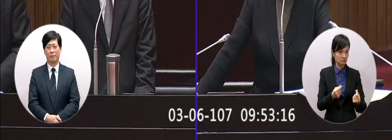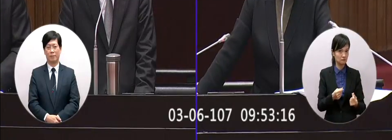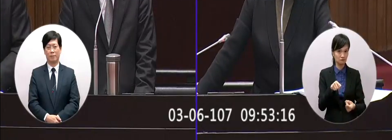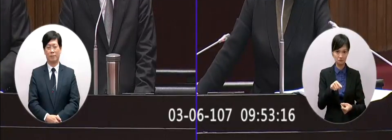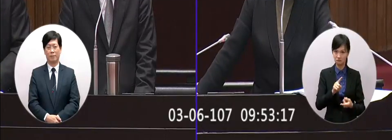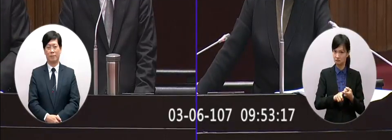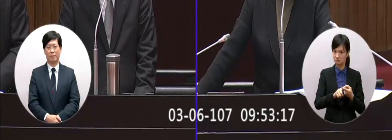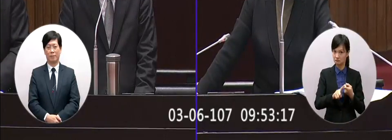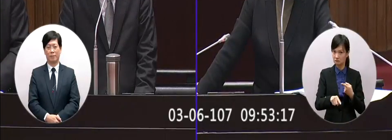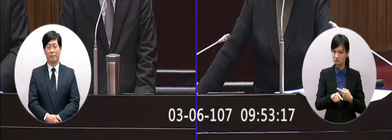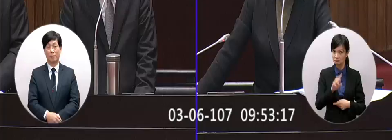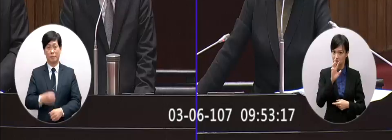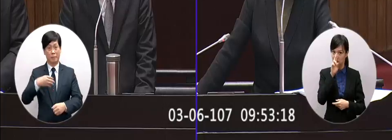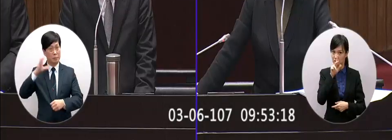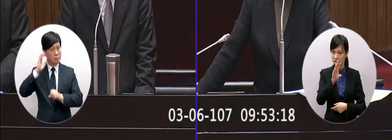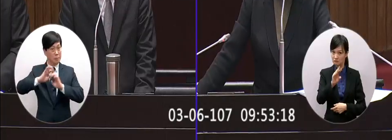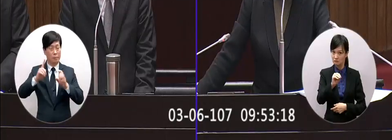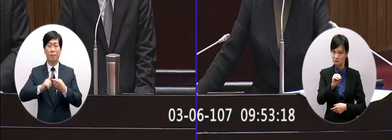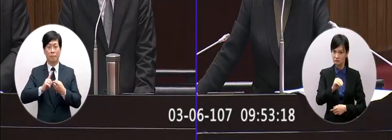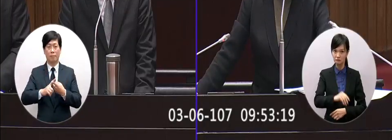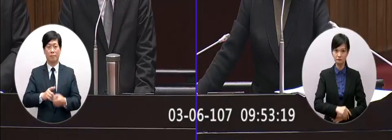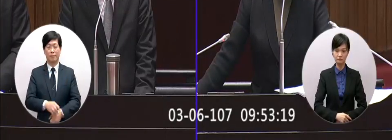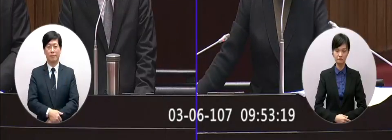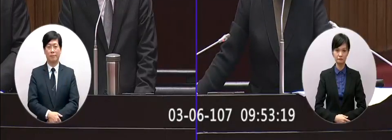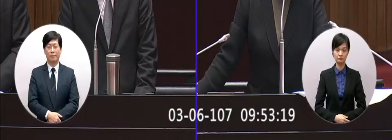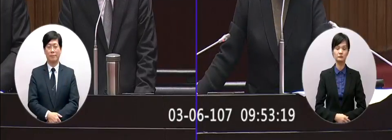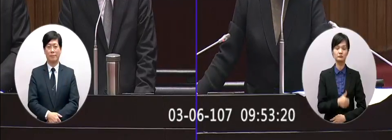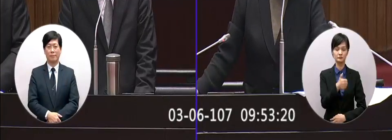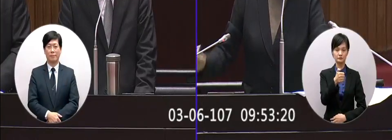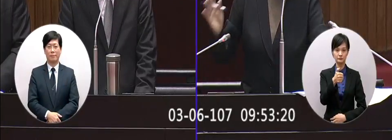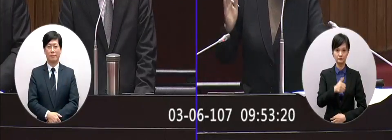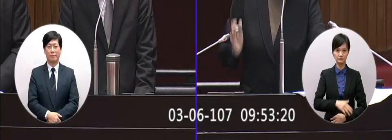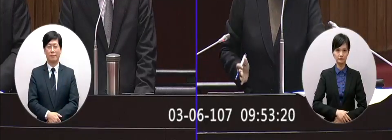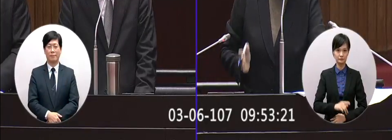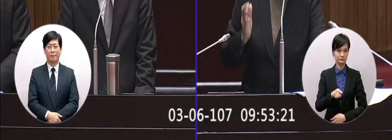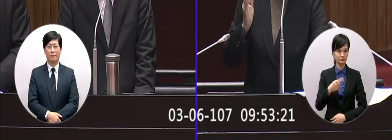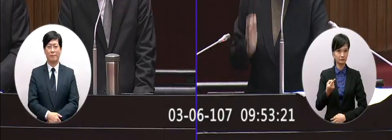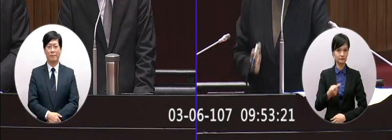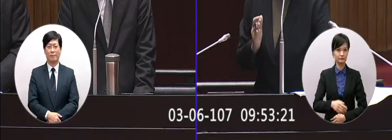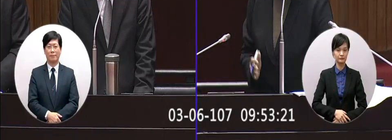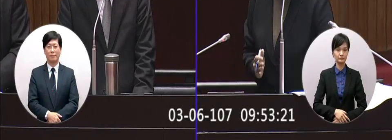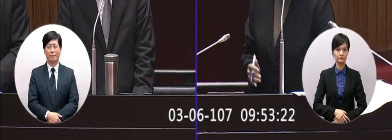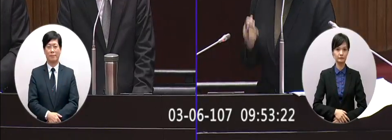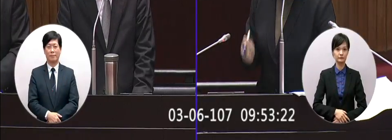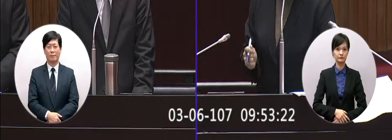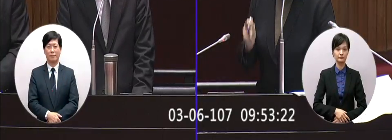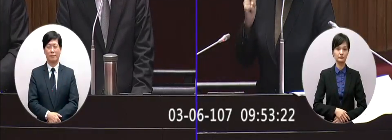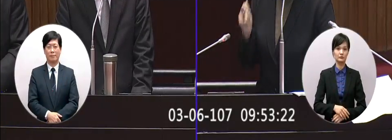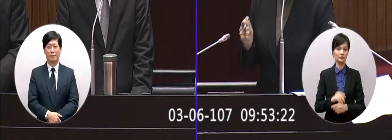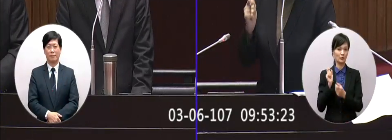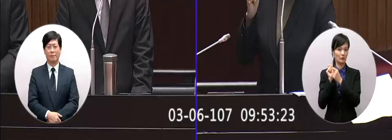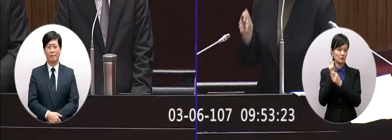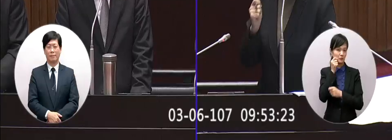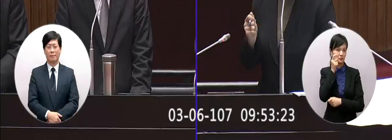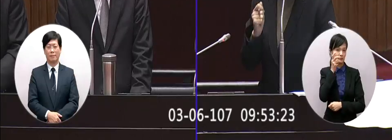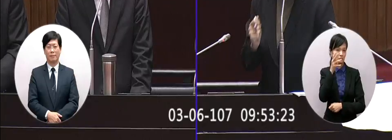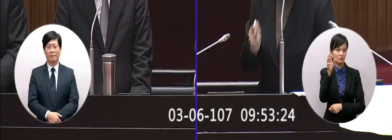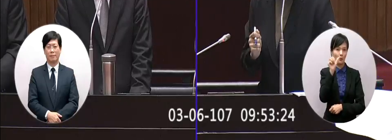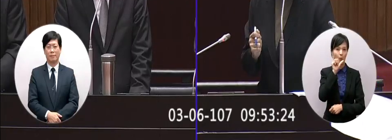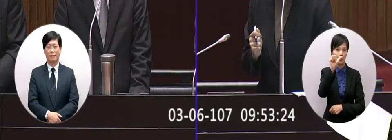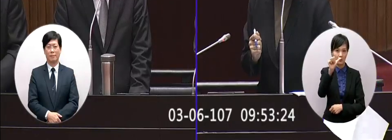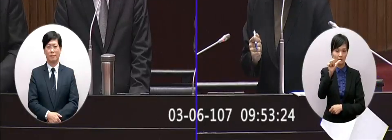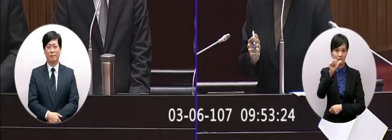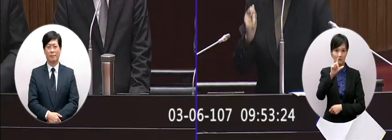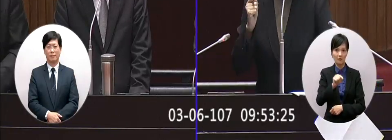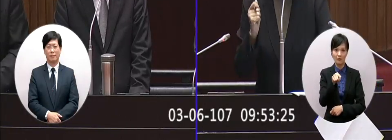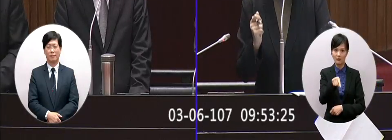错？ 新闻稿没有错啊。 好，谢谢。接下来呢，我就要针对这5个月，我为什么一直听不清